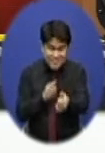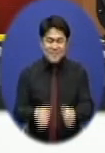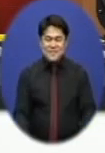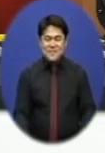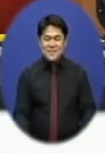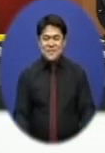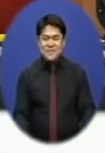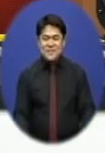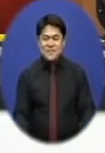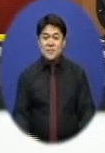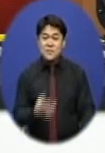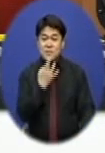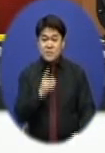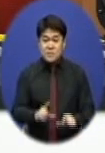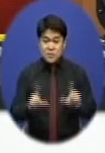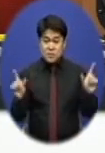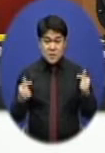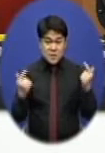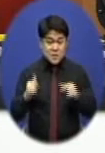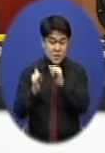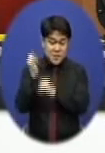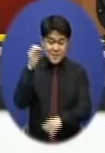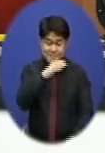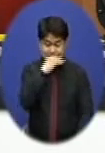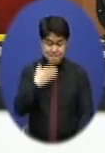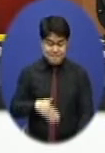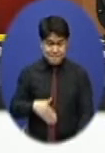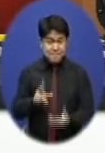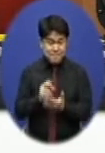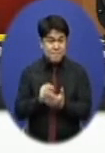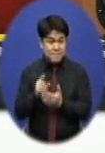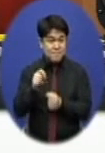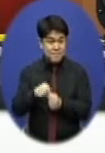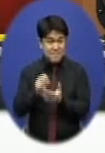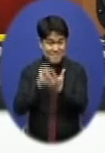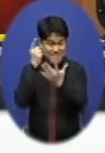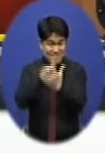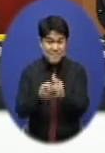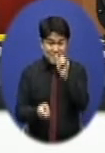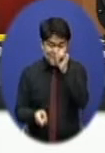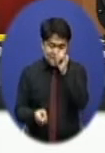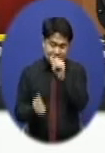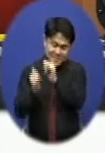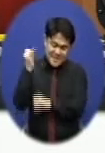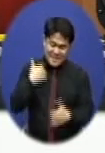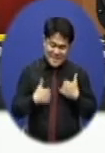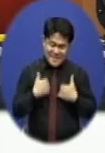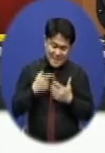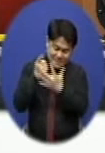해주십시오. 자, 매주 화요일이면 네. 뭐 역사 바로 알기 퀴즈인데요. 네. 역사를 좀 우리가 재미나게 풀어보면서 네.